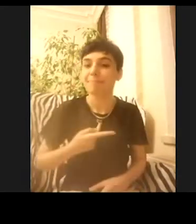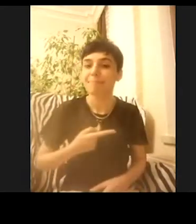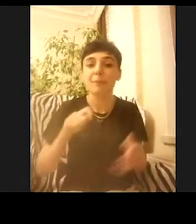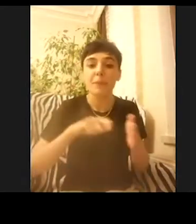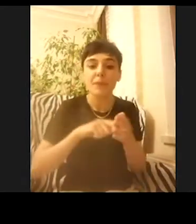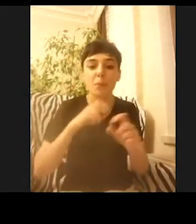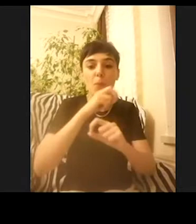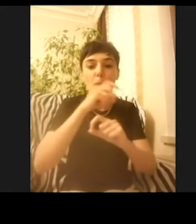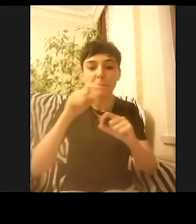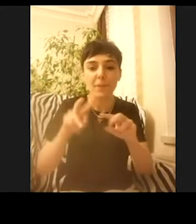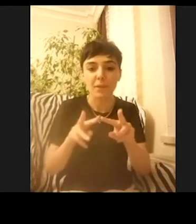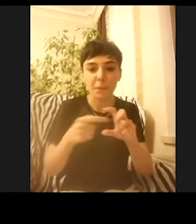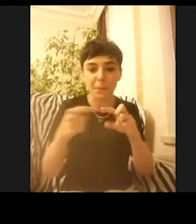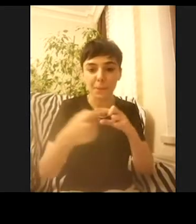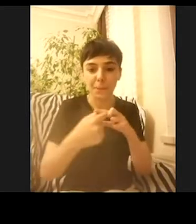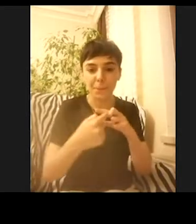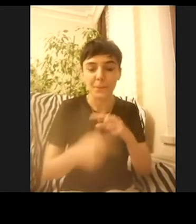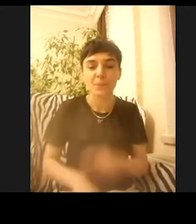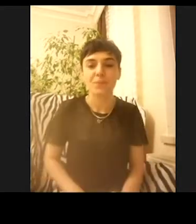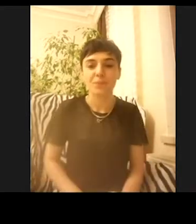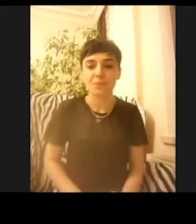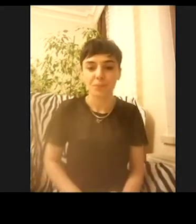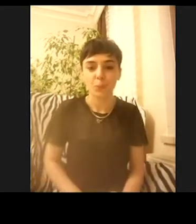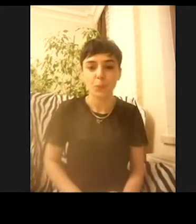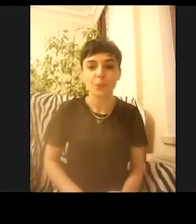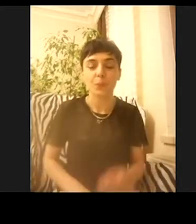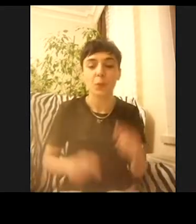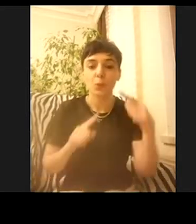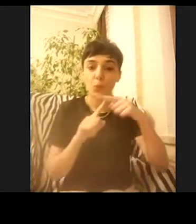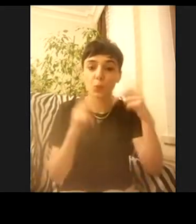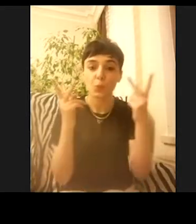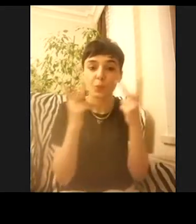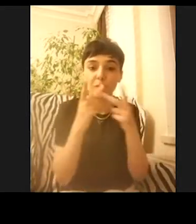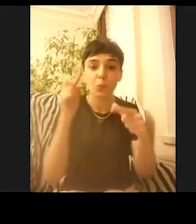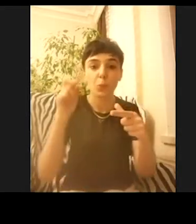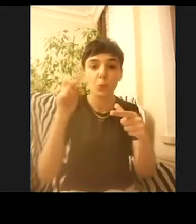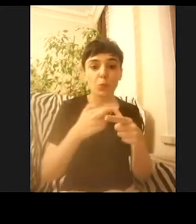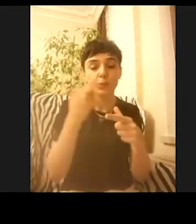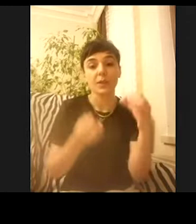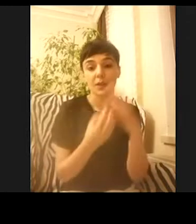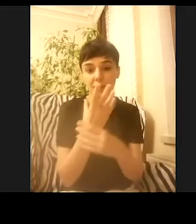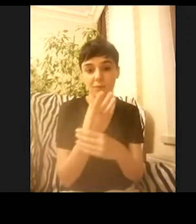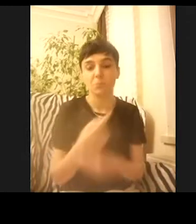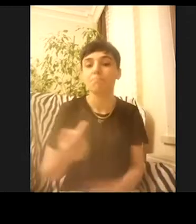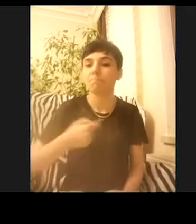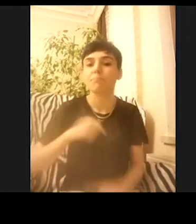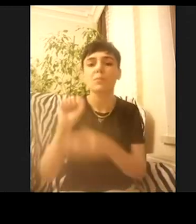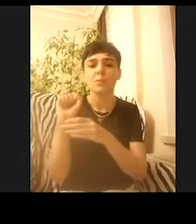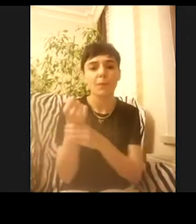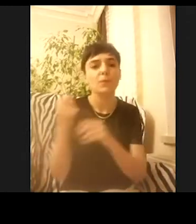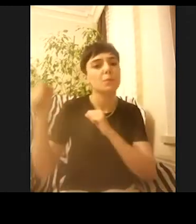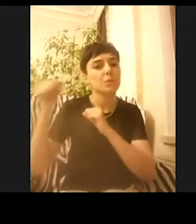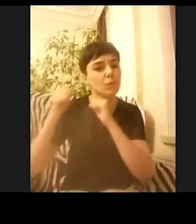Erten. Through the Window projesinin küratörüyüm. Aslında bir sanatçı ve aktivistim.